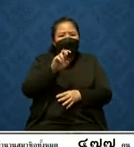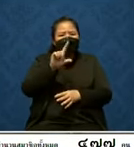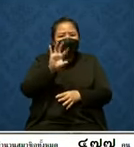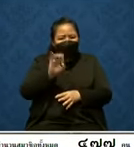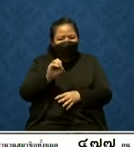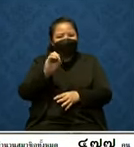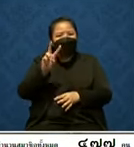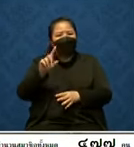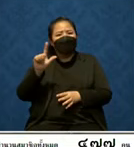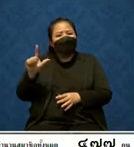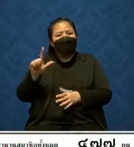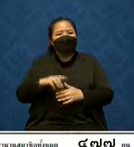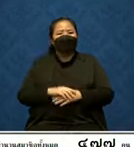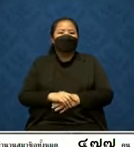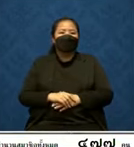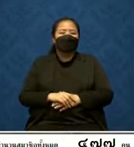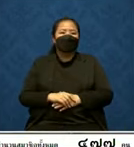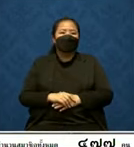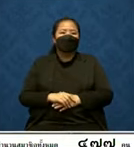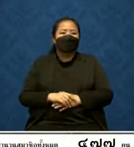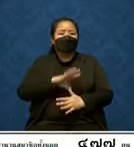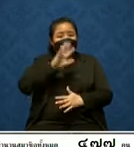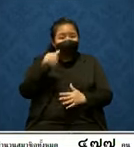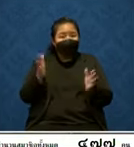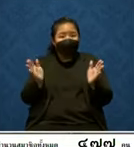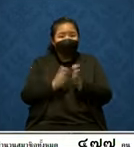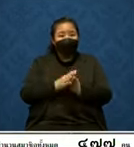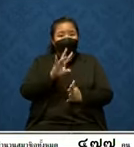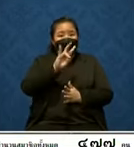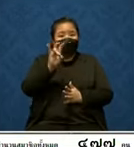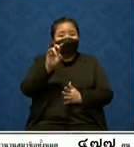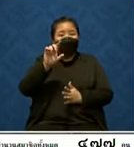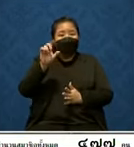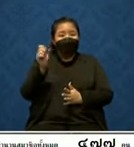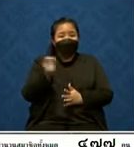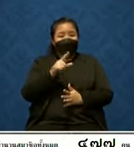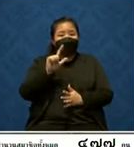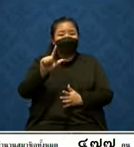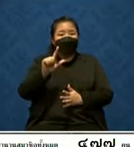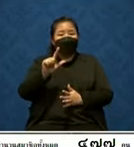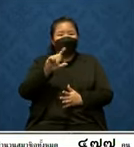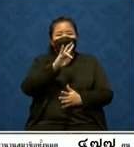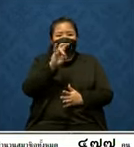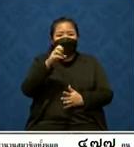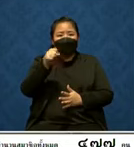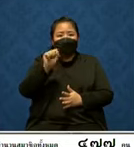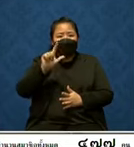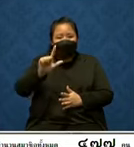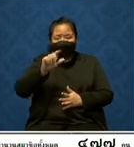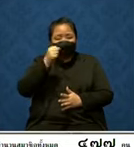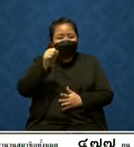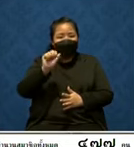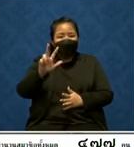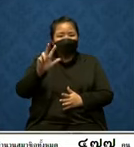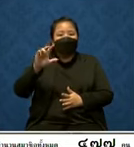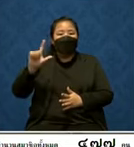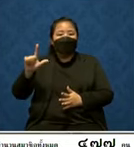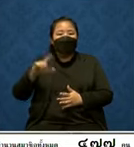านท่านประธานครับรวมทั้งหมด700กว่าล้าน713ล้านเพราะฉะ